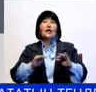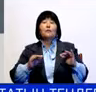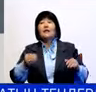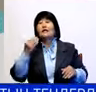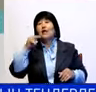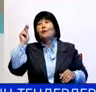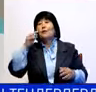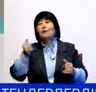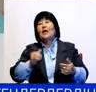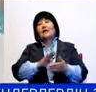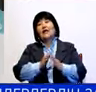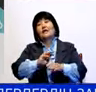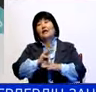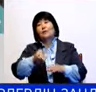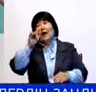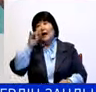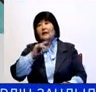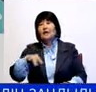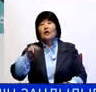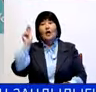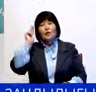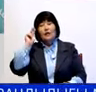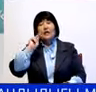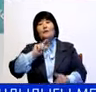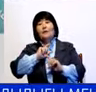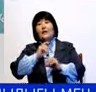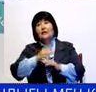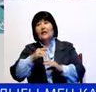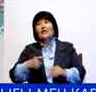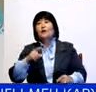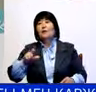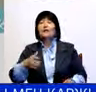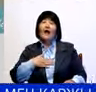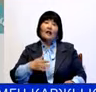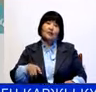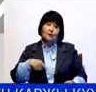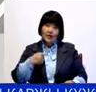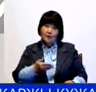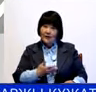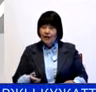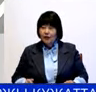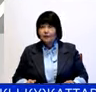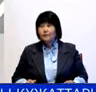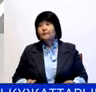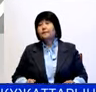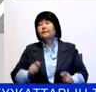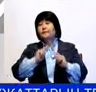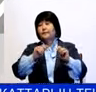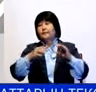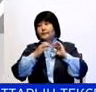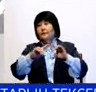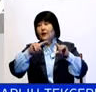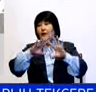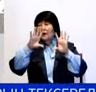сапалы білім алуына жағдай жасап атқан Қазақстан Республикасы білім саласы мамандарына мен алғысымызды айтқымыз келеді. Табысталған автобустың